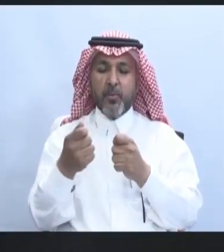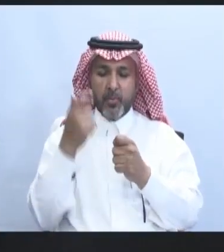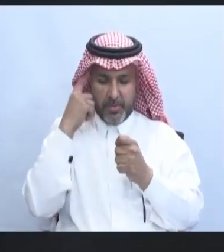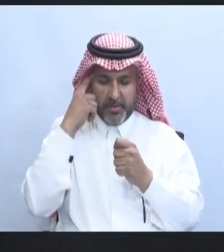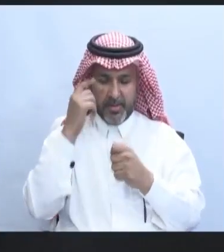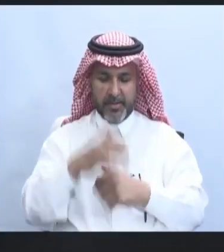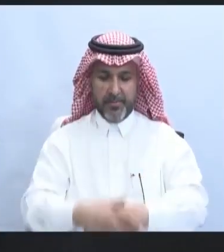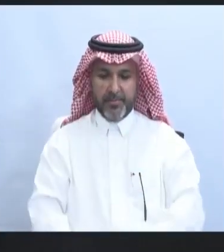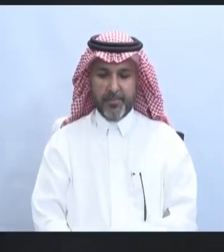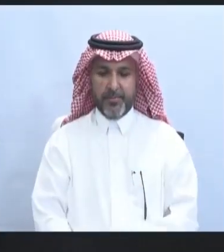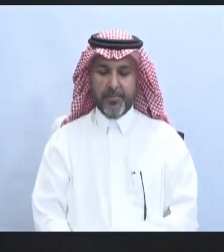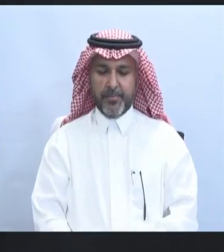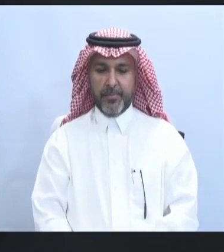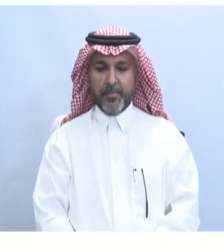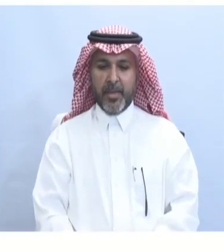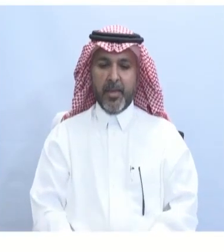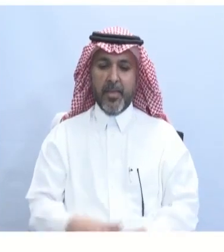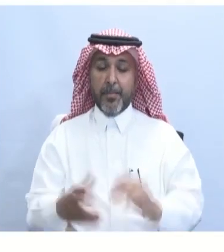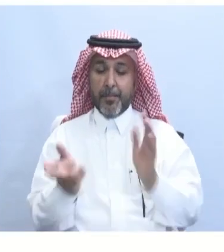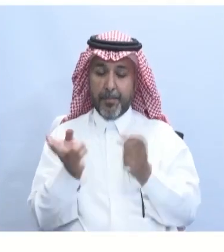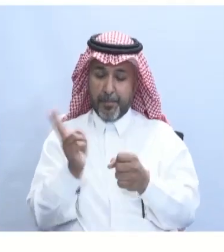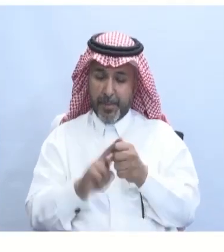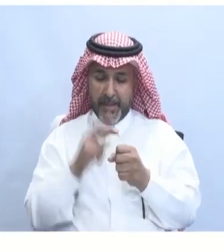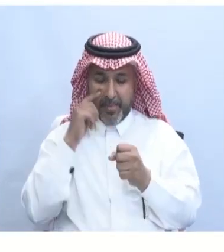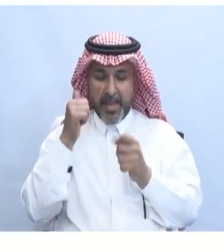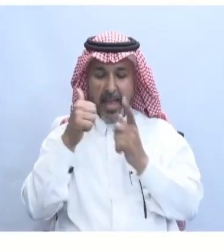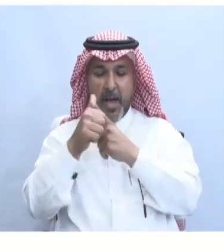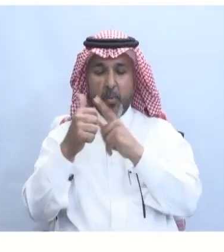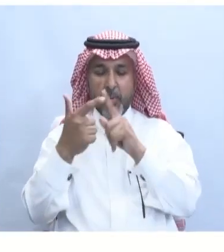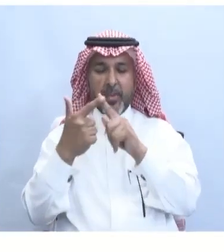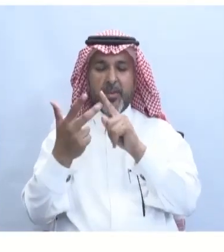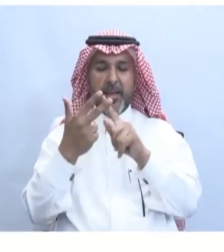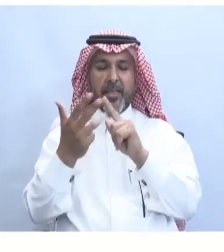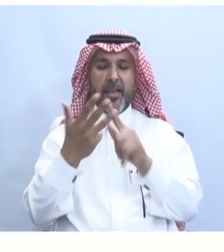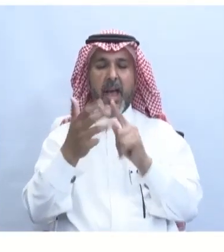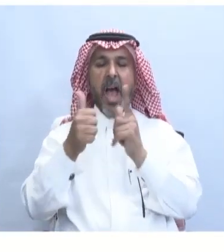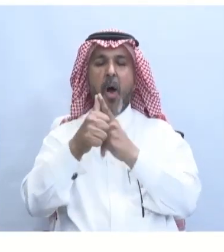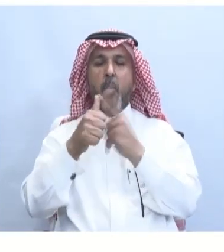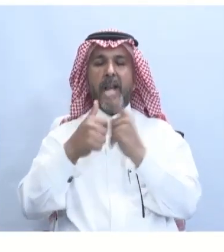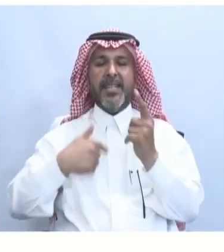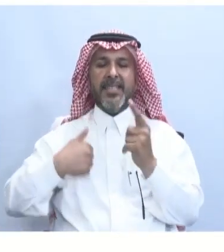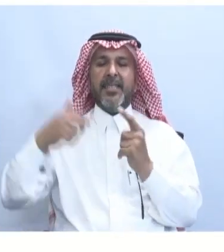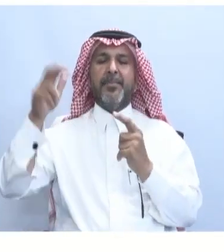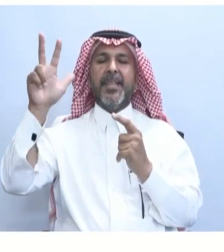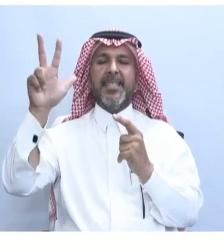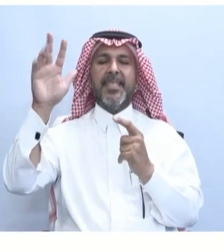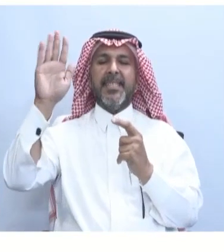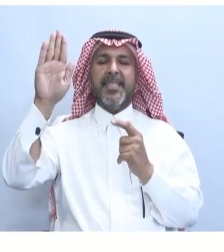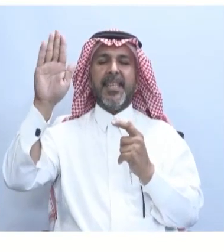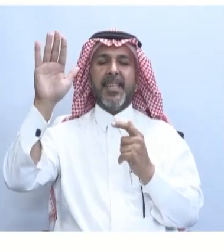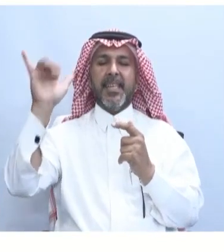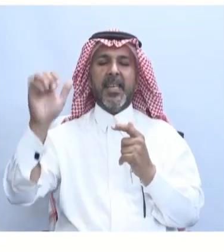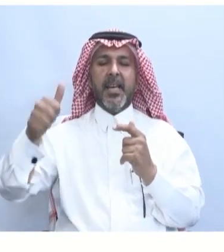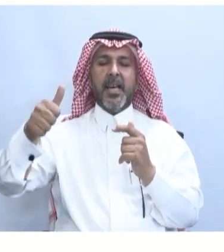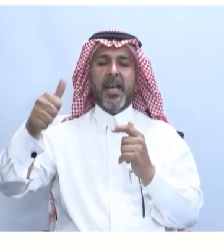احسنتم النظام السياسي ايضا رائعين النظام القضائي النظام